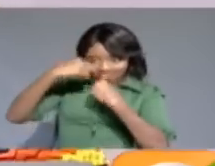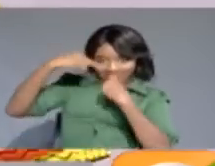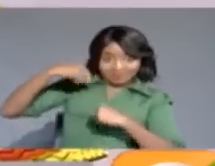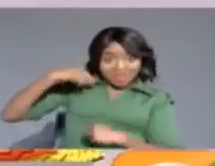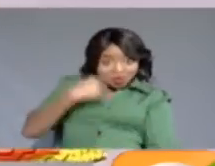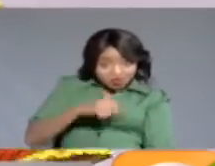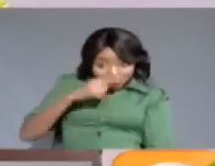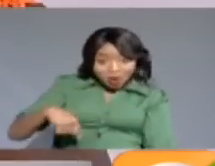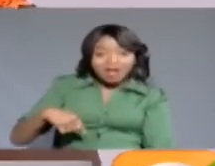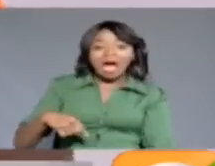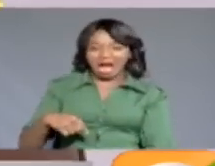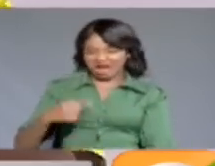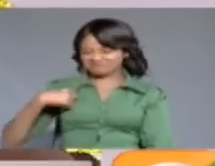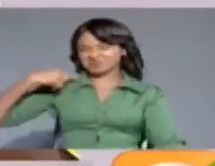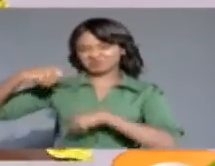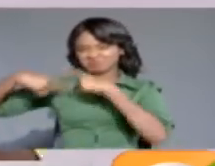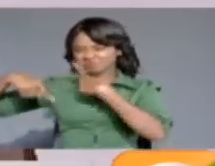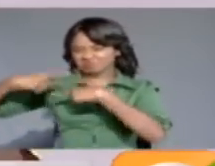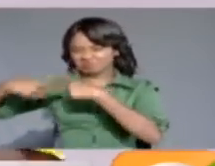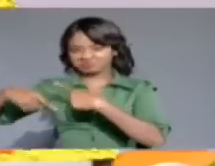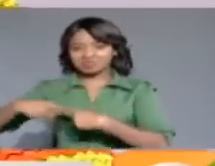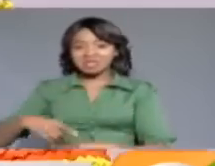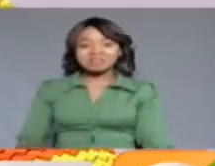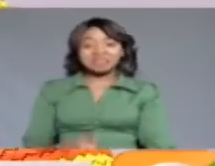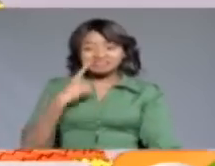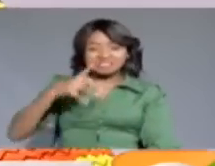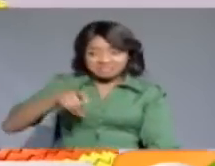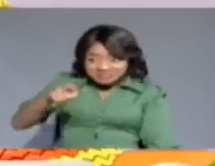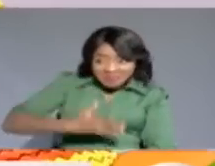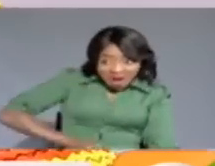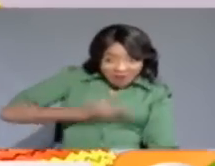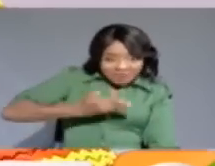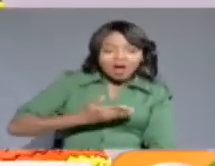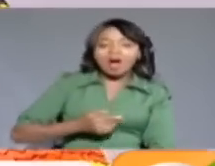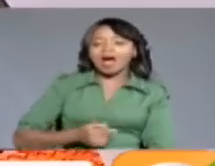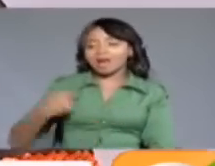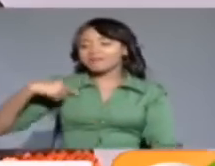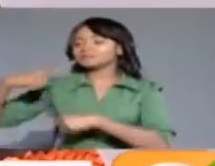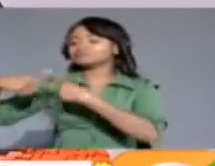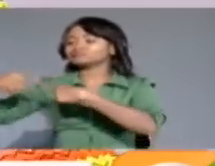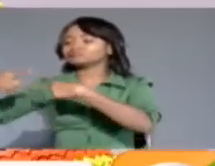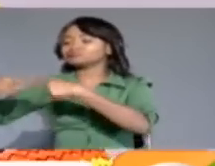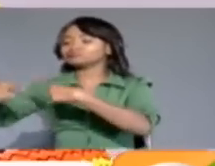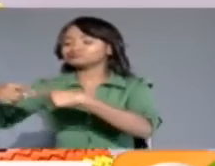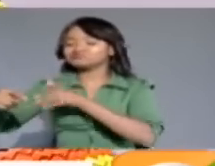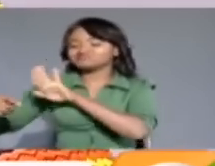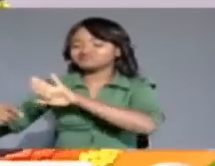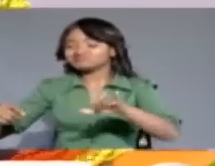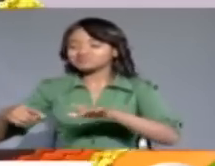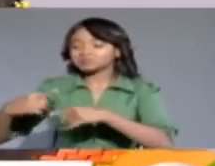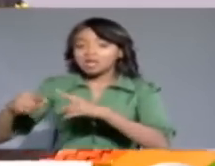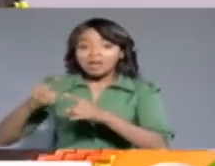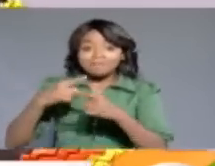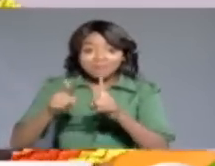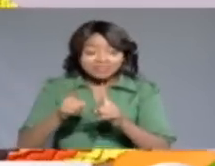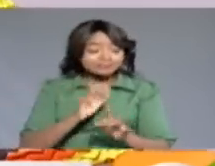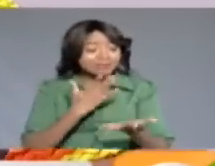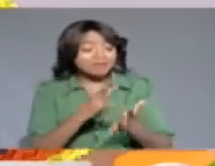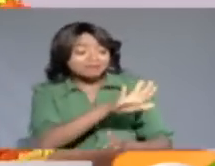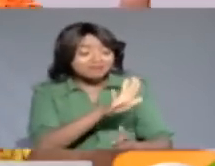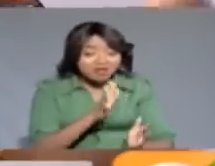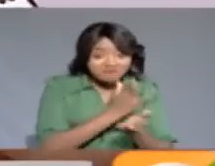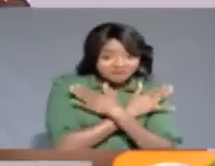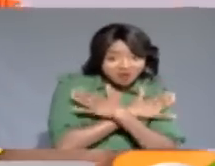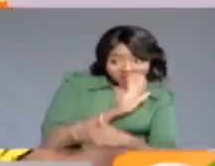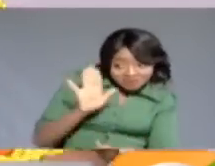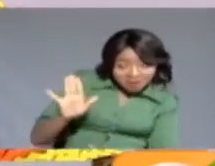Sio kinachomuudhi na ameona jinsi kuniambia ni hii, anakirudia kile kitu. Lakini ukimfuata na kwa nyuma marafiki zake, ndugu